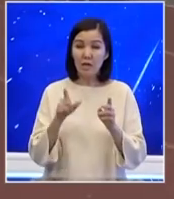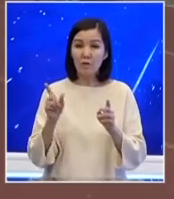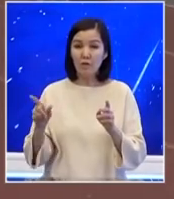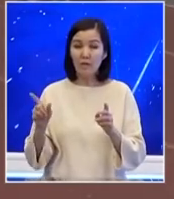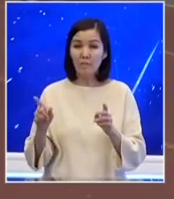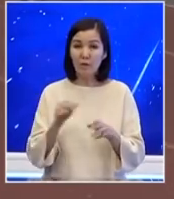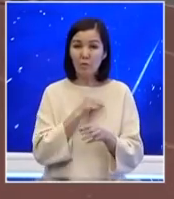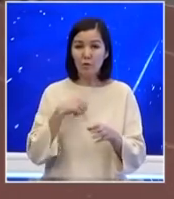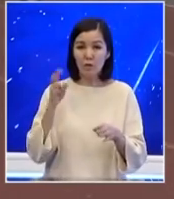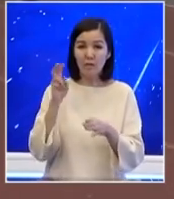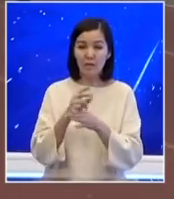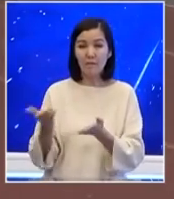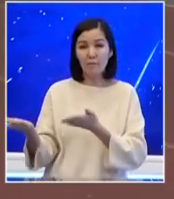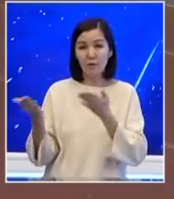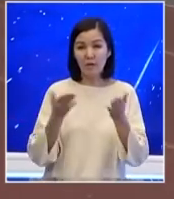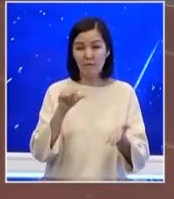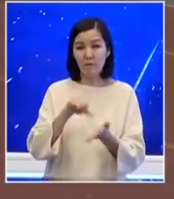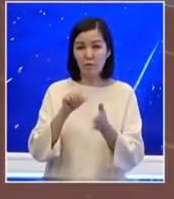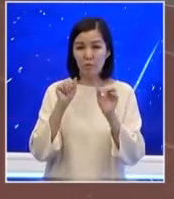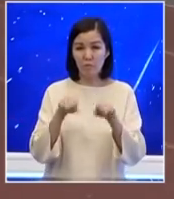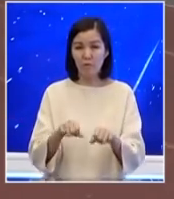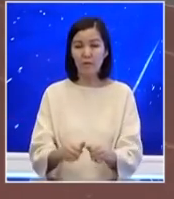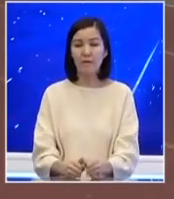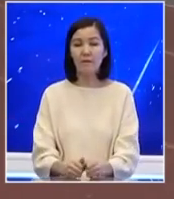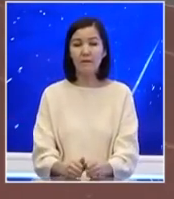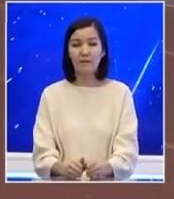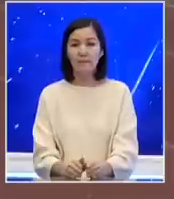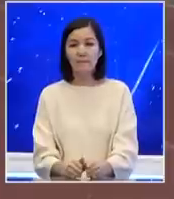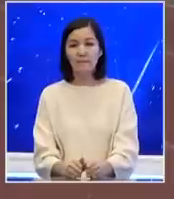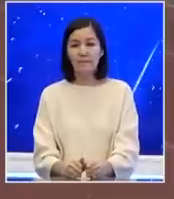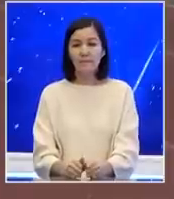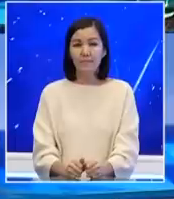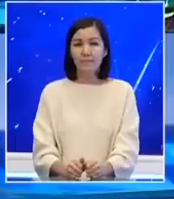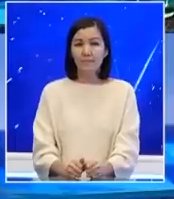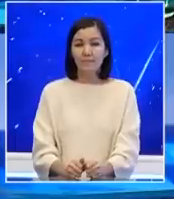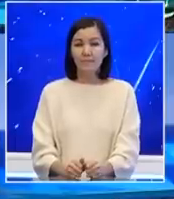мүмкін. Құрманжан Қасымжанұлы, Аманжол Жөнкешев, Жетісу арнасы.